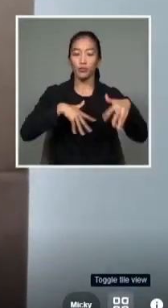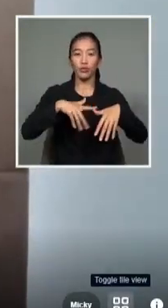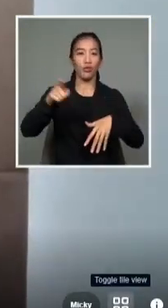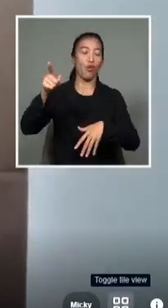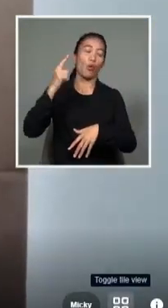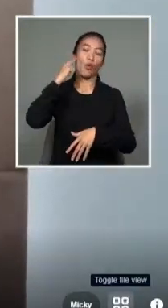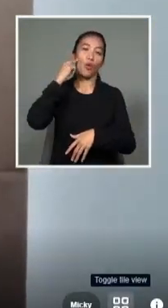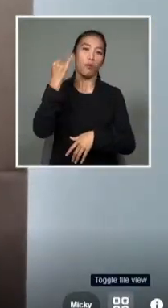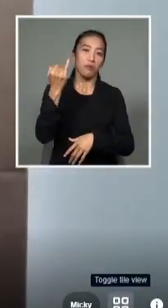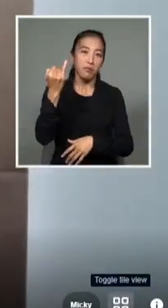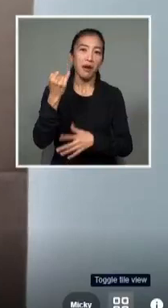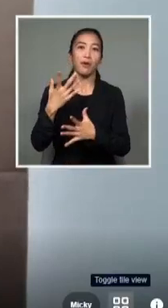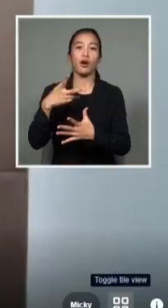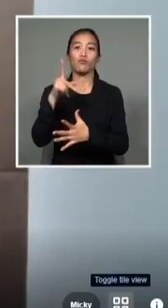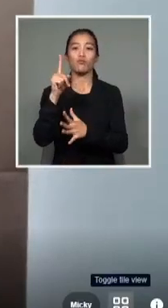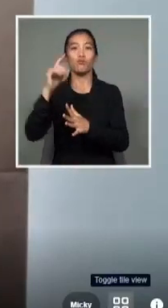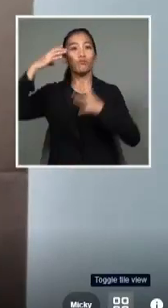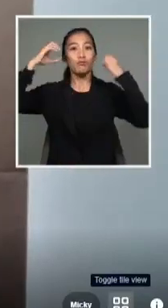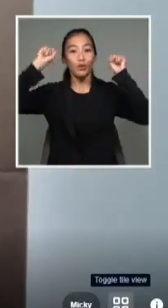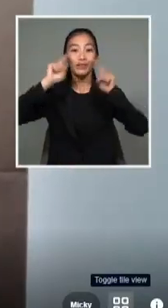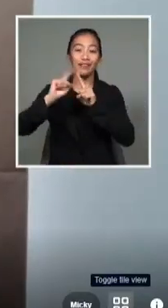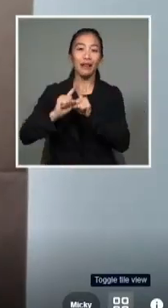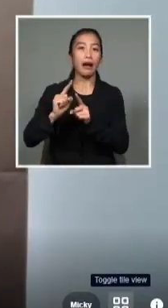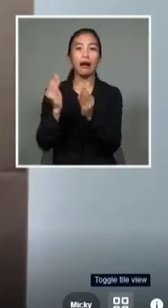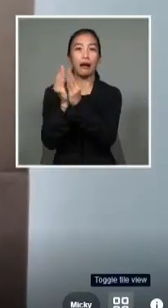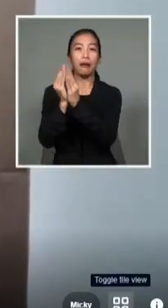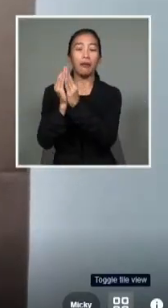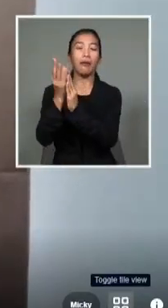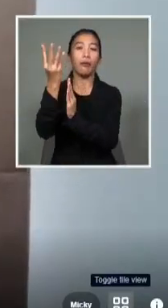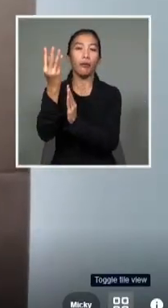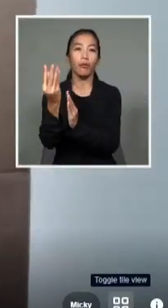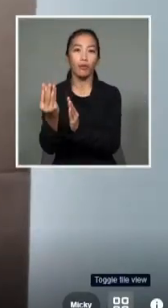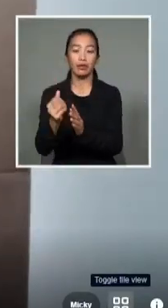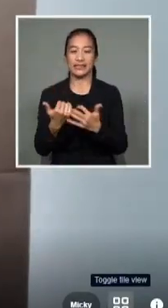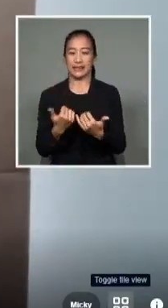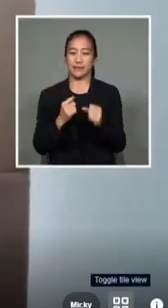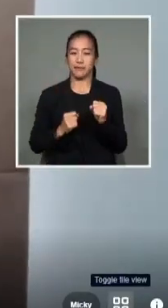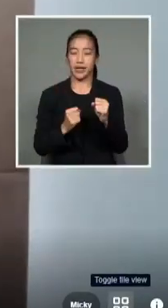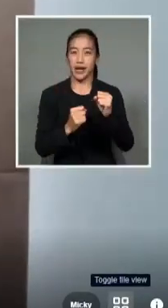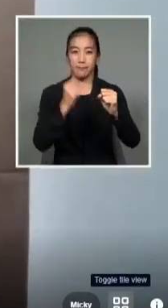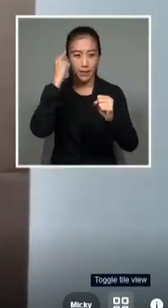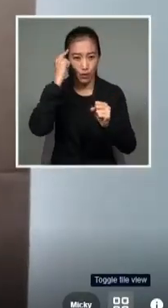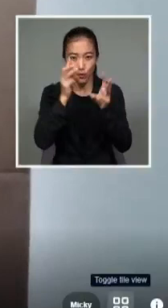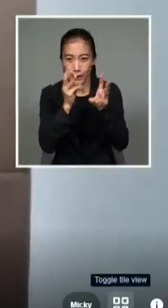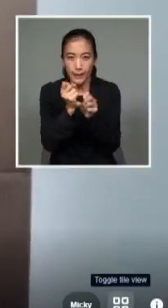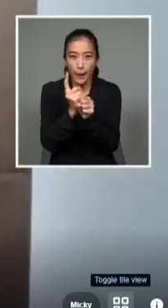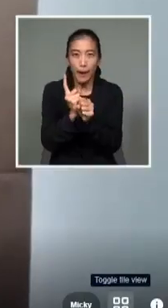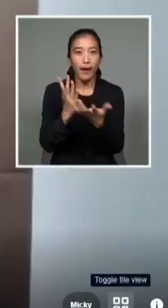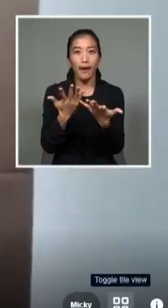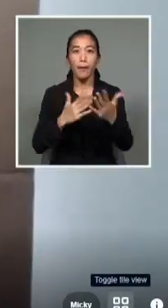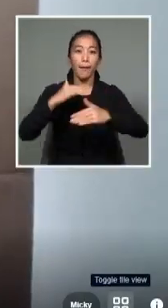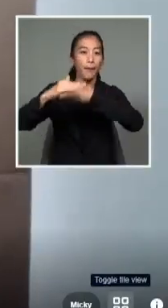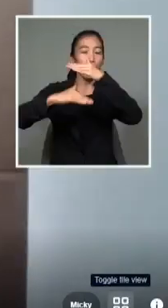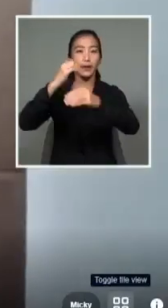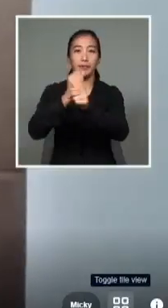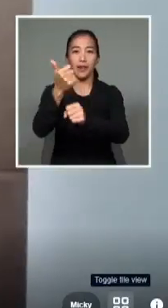ปูตินนะคะที่จะต้องรีบจัดการลงประชามติหลังการเฉลิมฉลองวันแห่งชัยชนะนี้เองแล้วก็เราคงจะเห็นปูตินอยู่ในประชาคมโลกไปอีกน